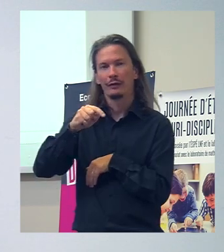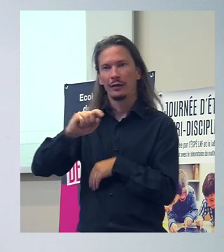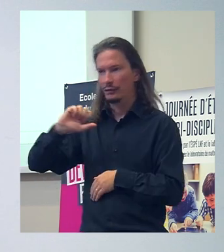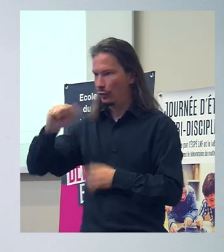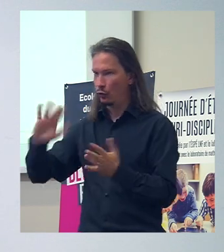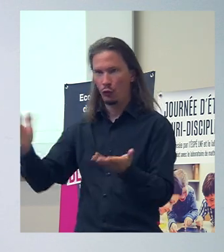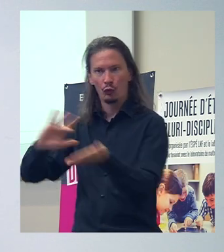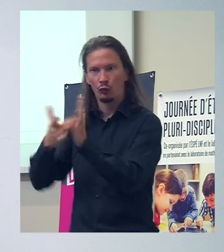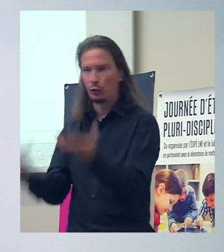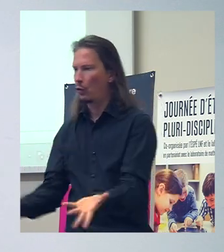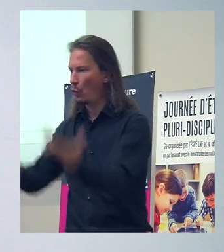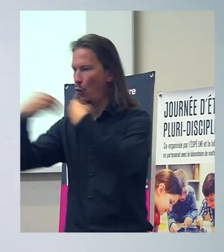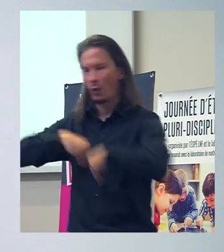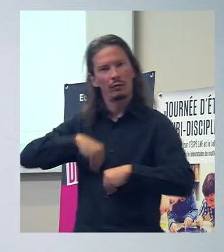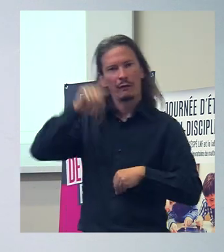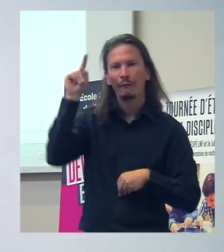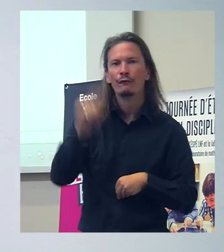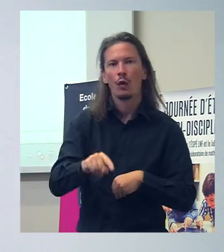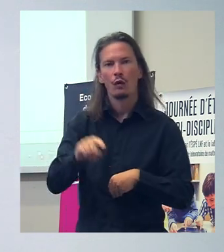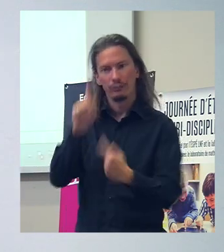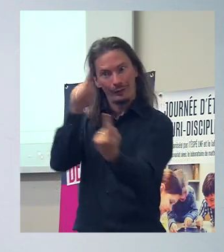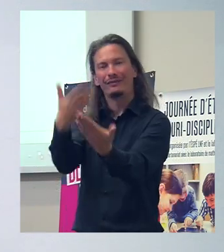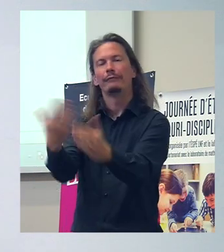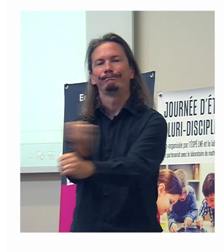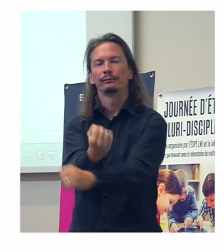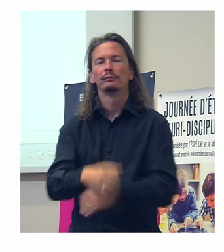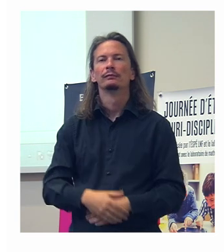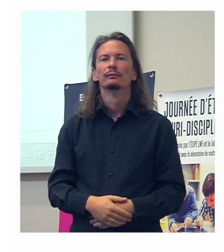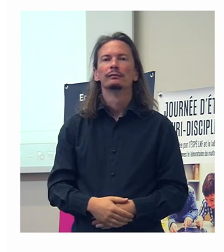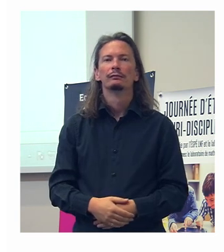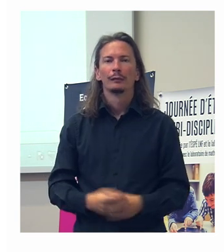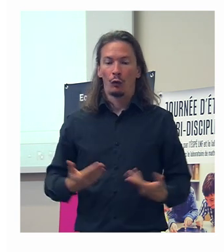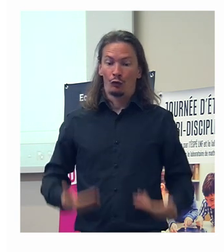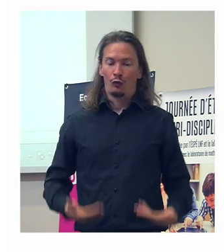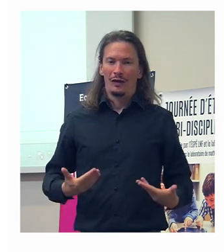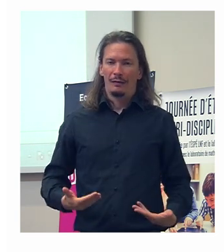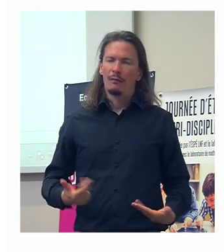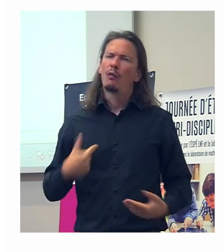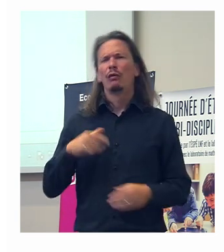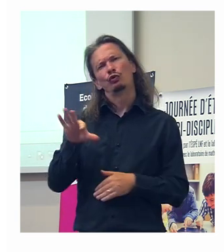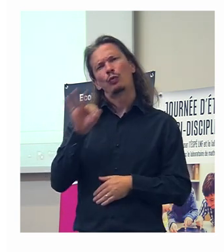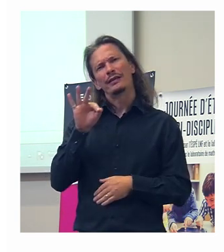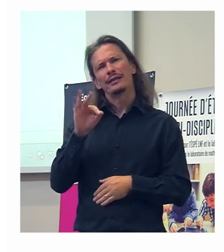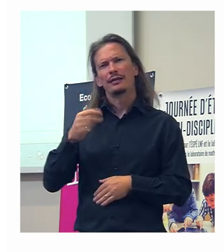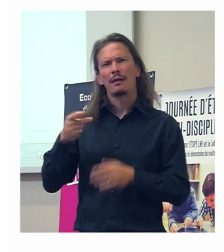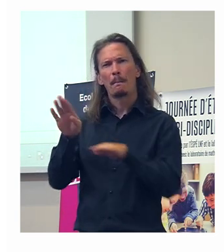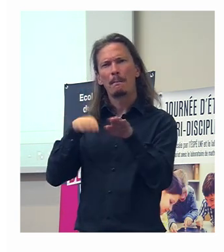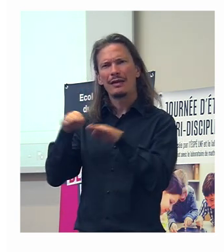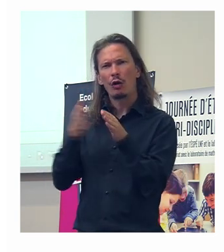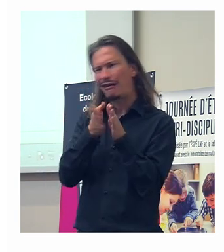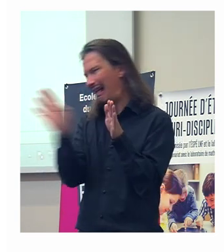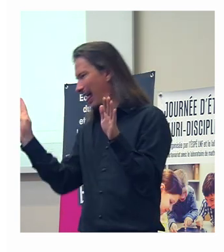être appropriés à cette finalité. Mais aujourd'hui, j'ai choisi de mettre le focus sur